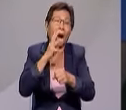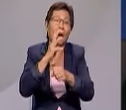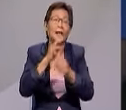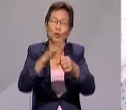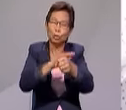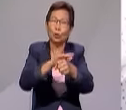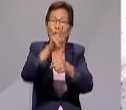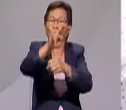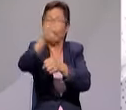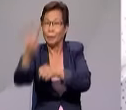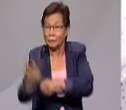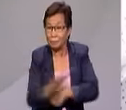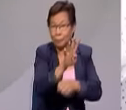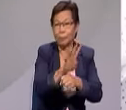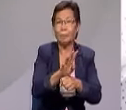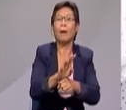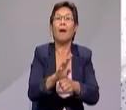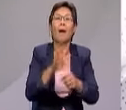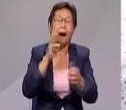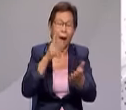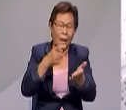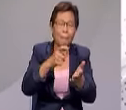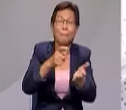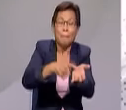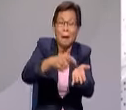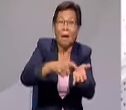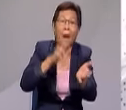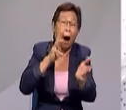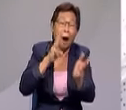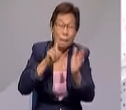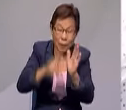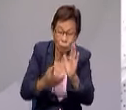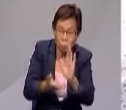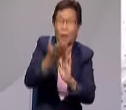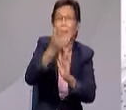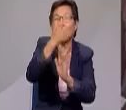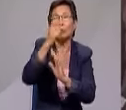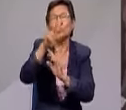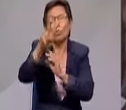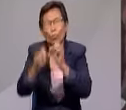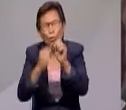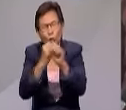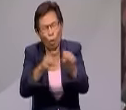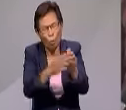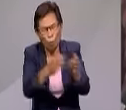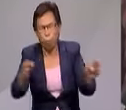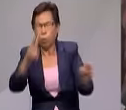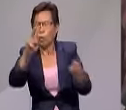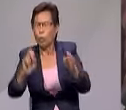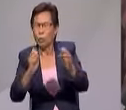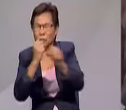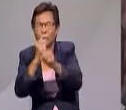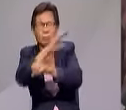Justru tarif air perlu dinaikkan memandangkan ia belum pernah disemak semula sejak 20 tahun lepas.